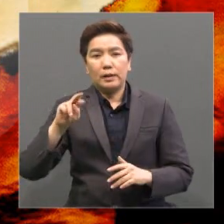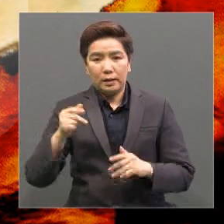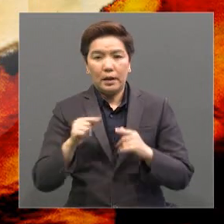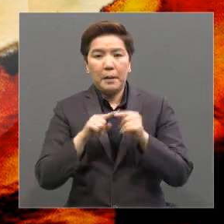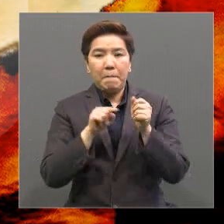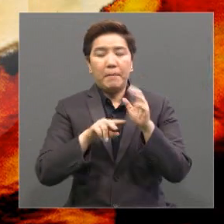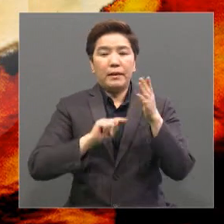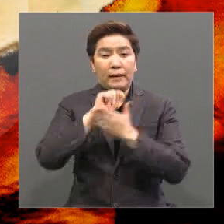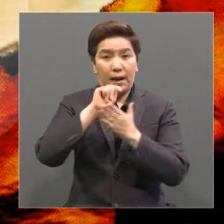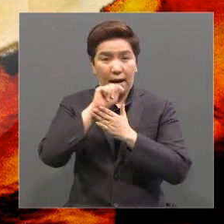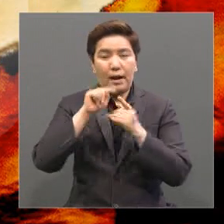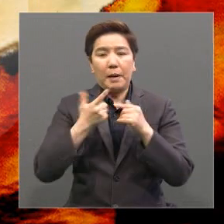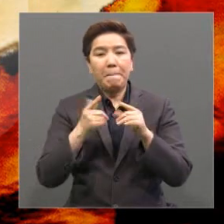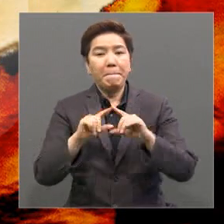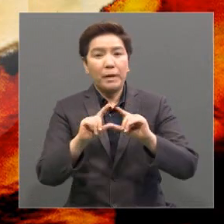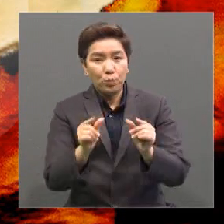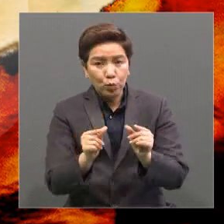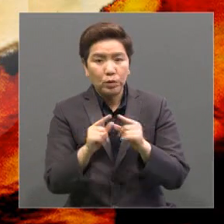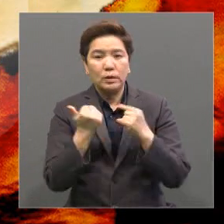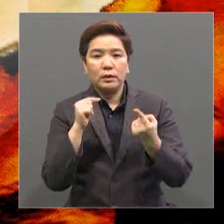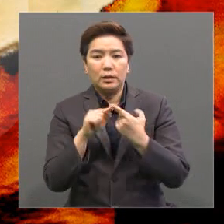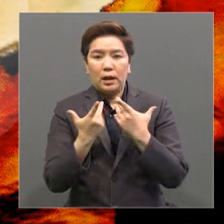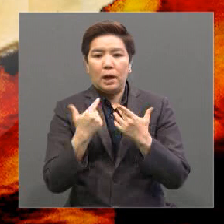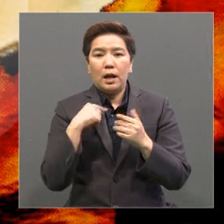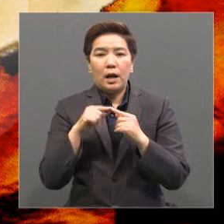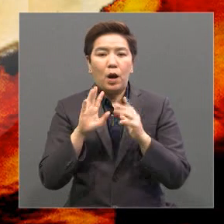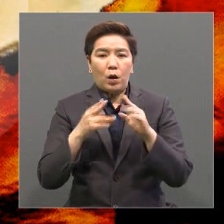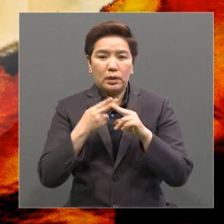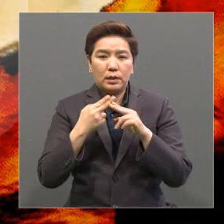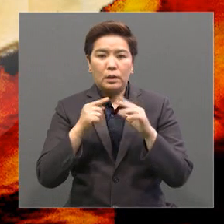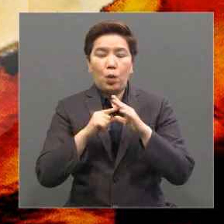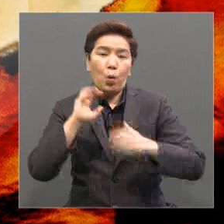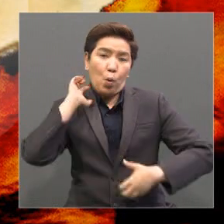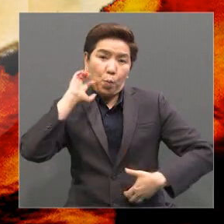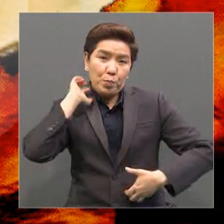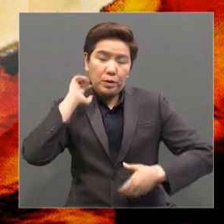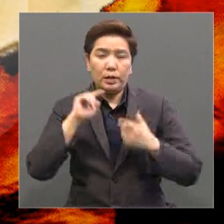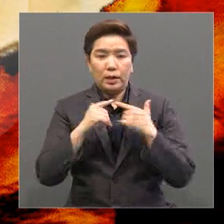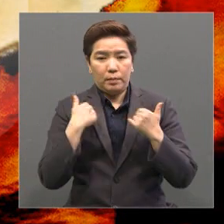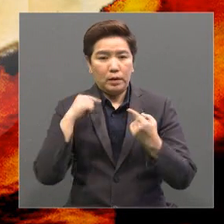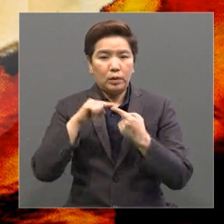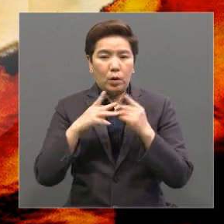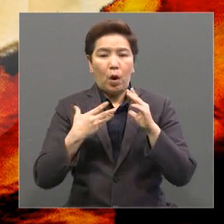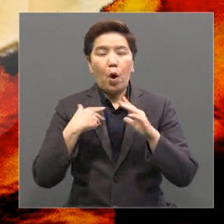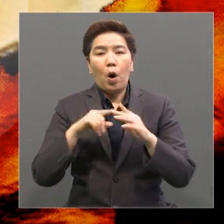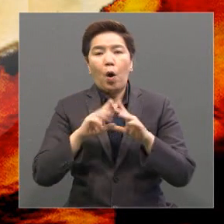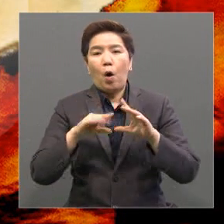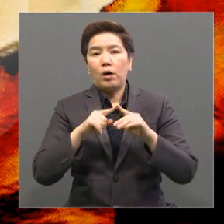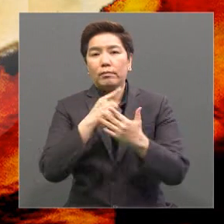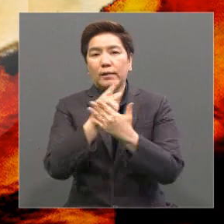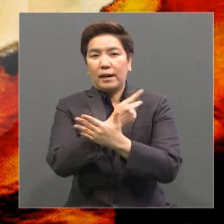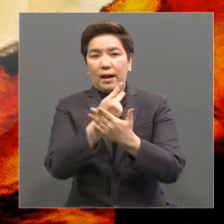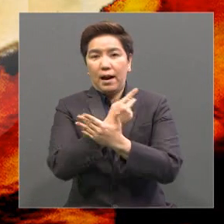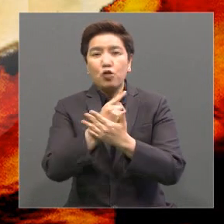อำเภอเมืองตากอำเภอเมืองเพชรบูรณ์มีอำเภอชัยบาดาลที่ลพบุรีแล้วก็ที่อำเภอทองผาภูมิจังหวัด